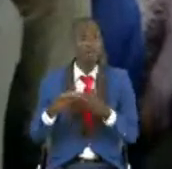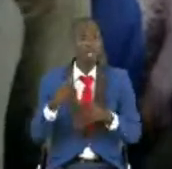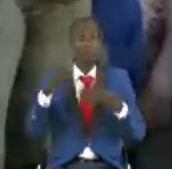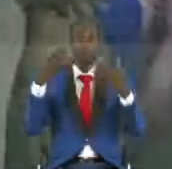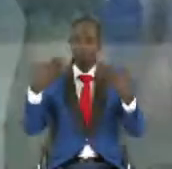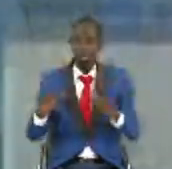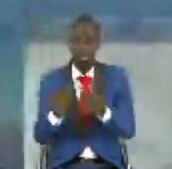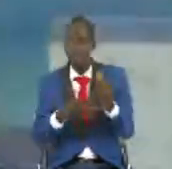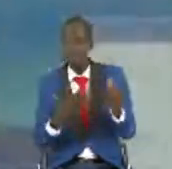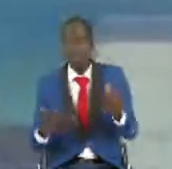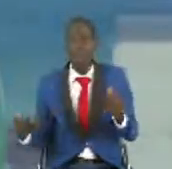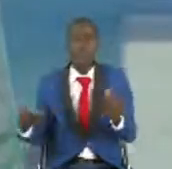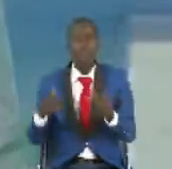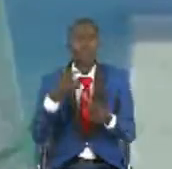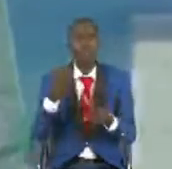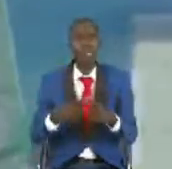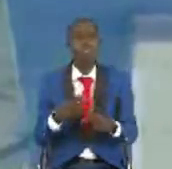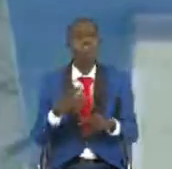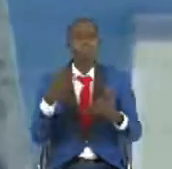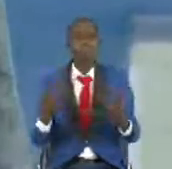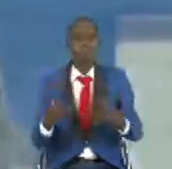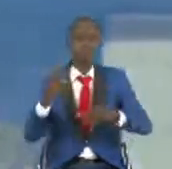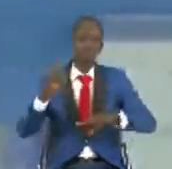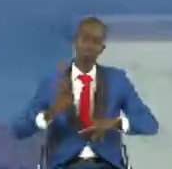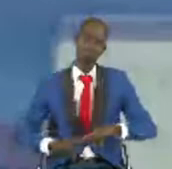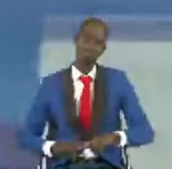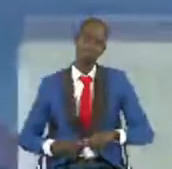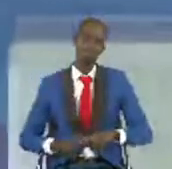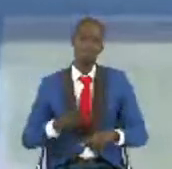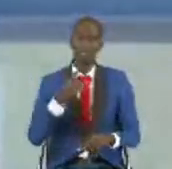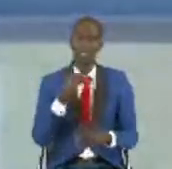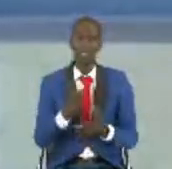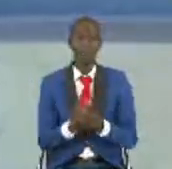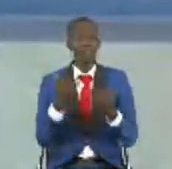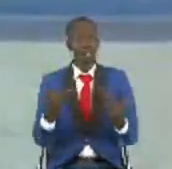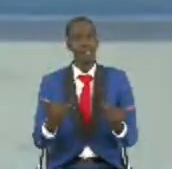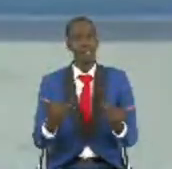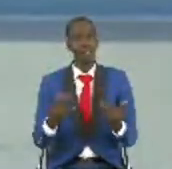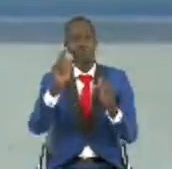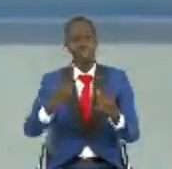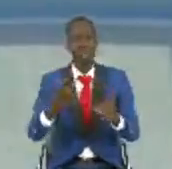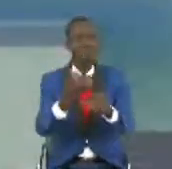fini, il s'est assis maintenant. Il dit maintenant, tu peux prendre